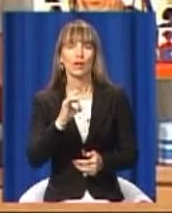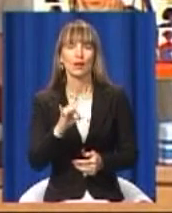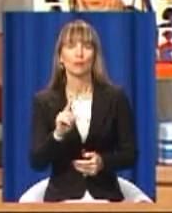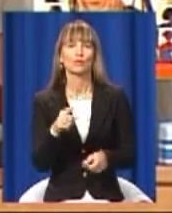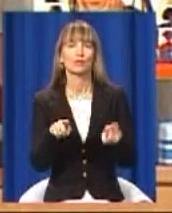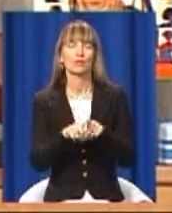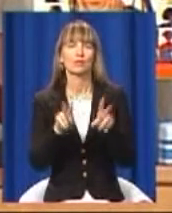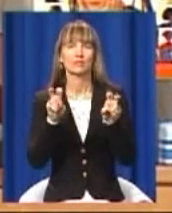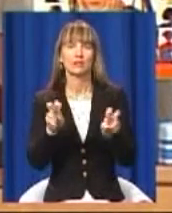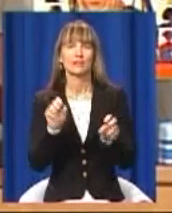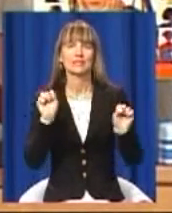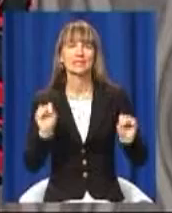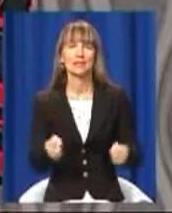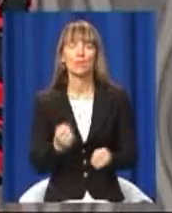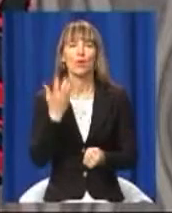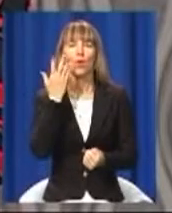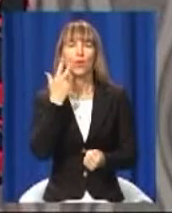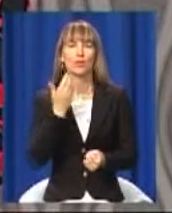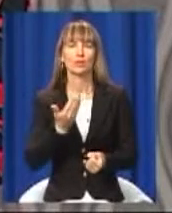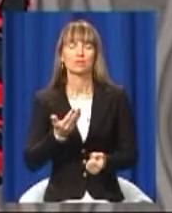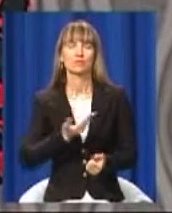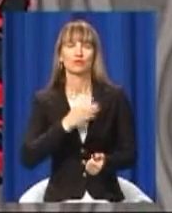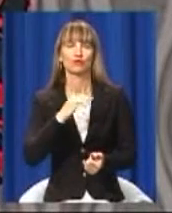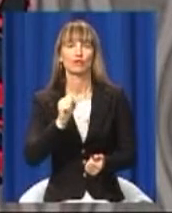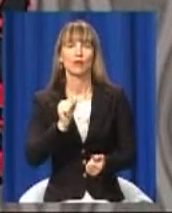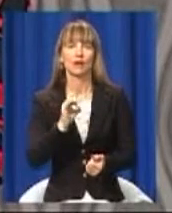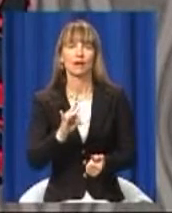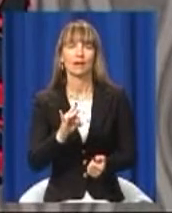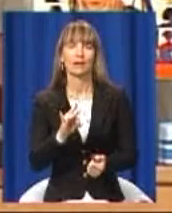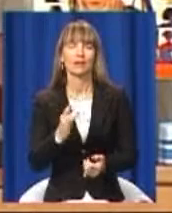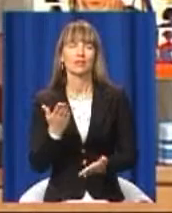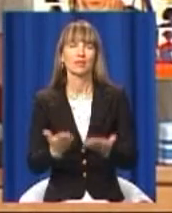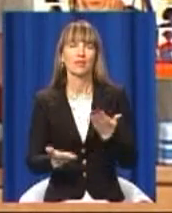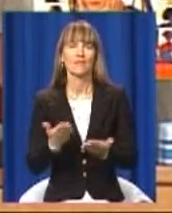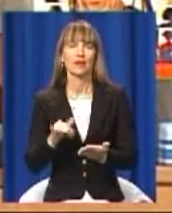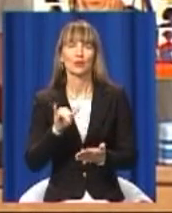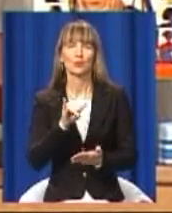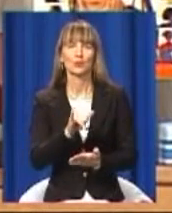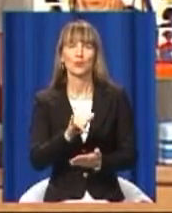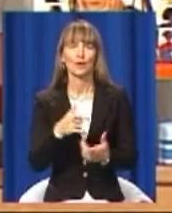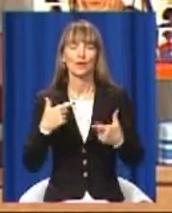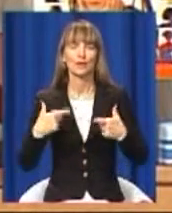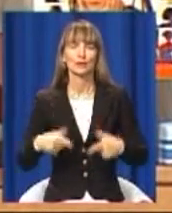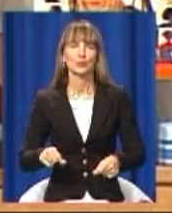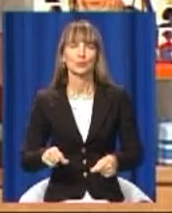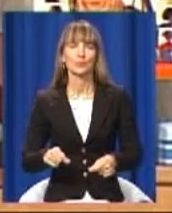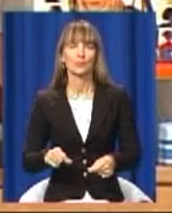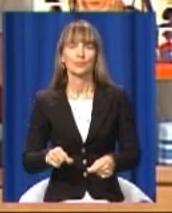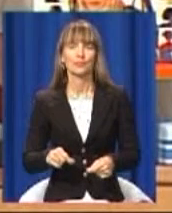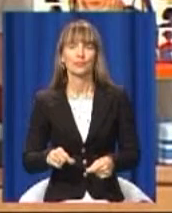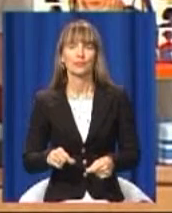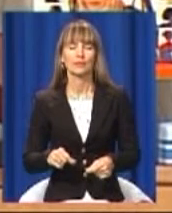так називали взимку, коли Дід Жар... Мабуть, тому що в нього костюм